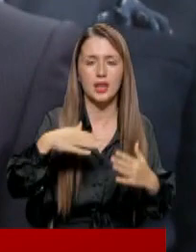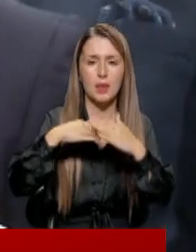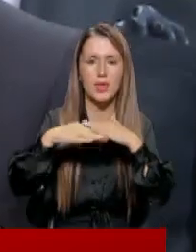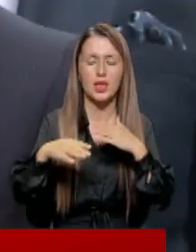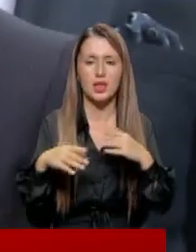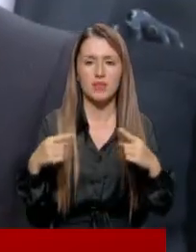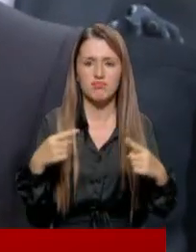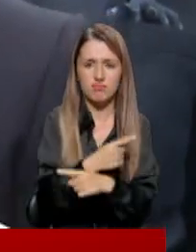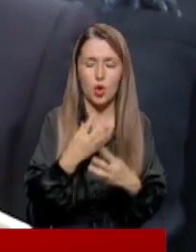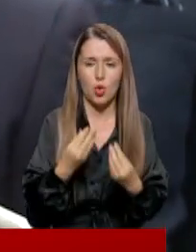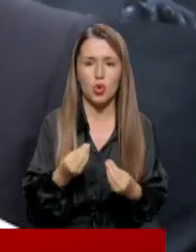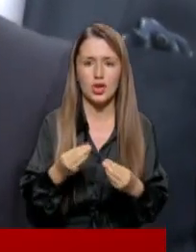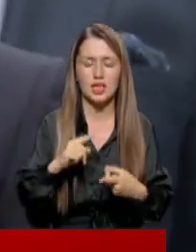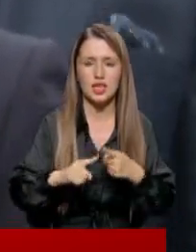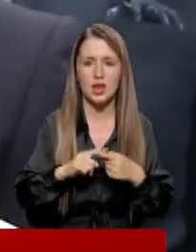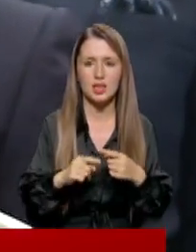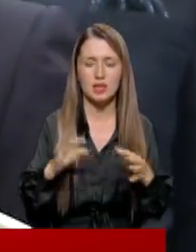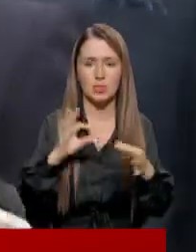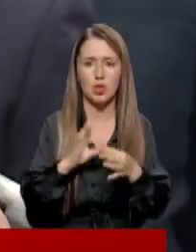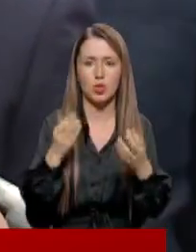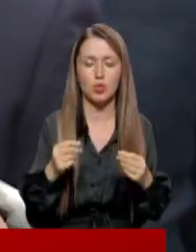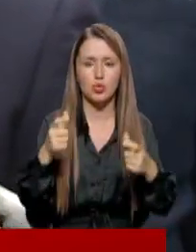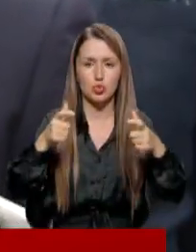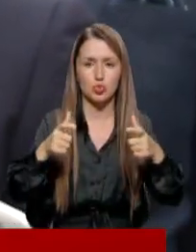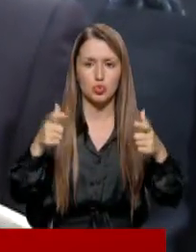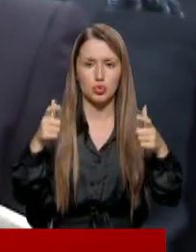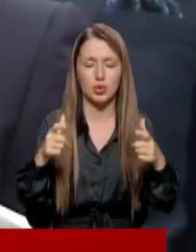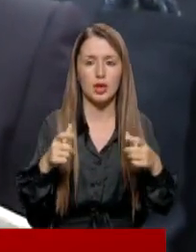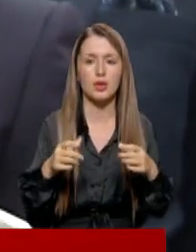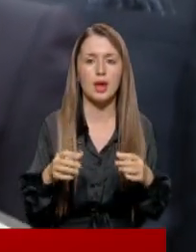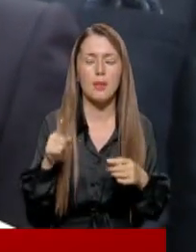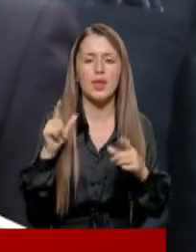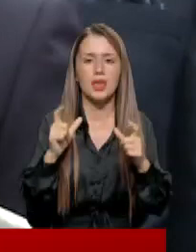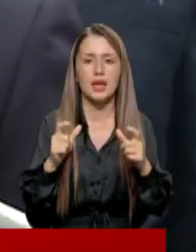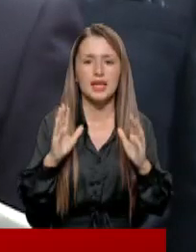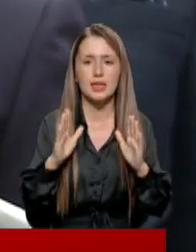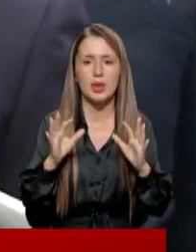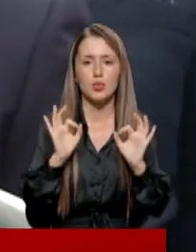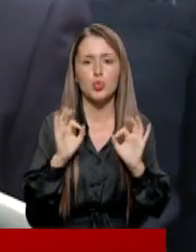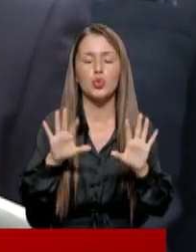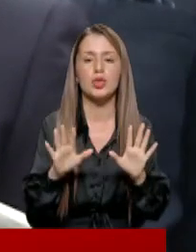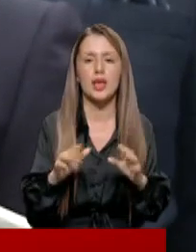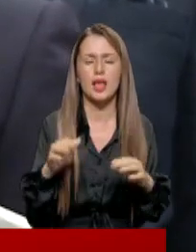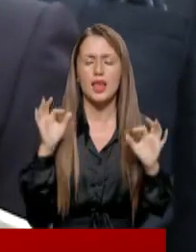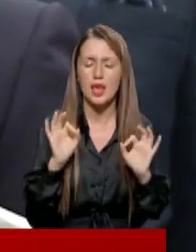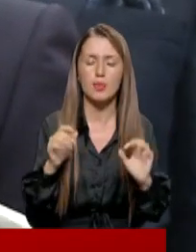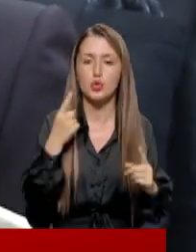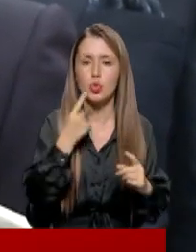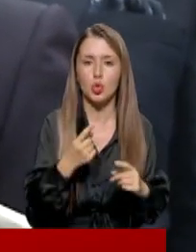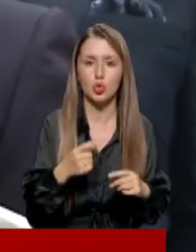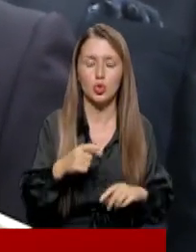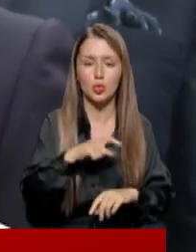ters düşen ve siyasete alet olmuş kuruluşlarla bir yere varmak mümkün değildir. Her defasında söylüyorum, Tabipler